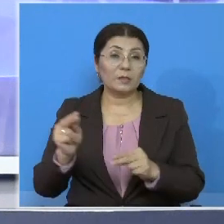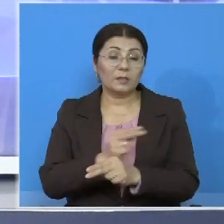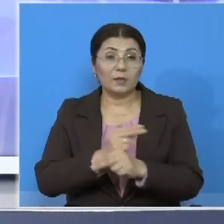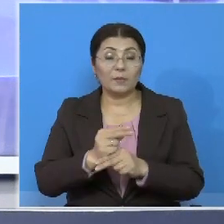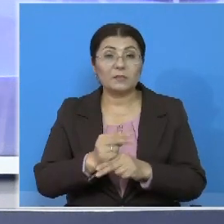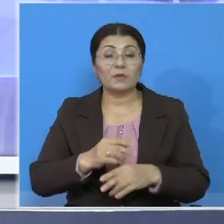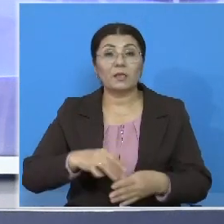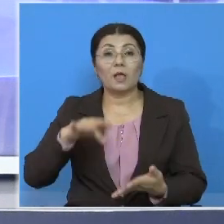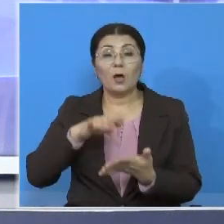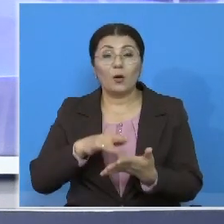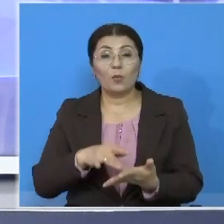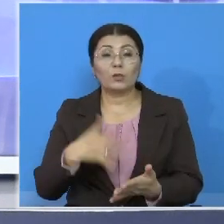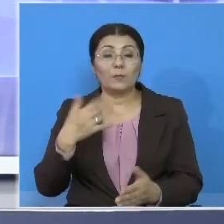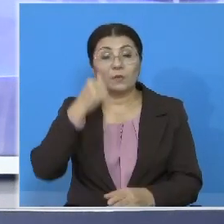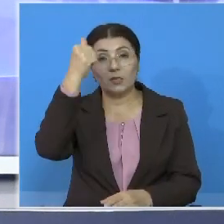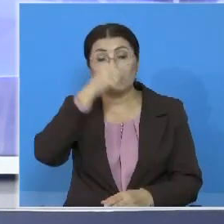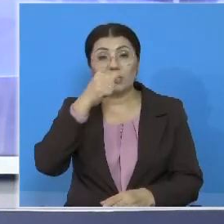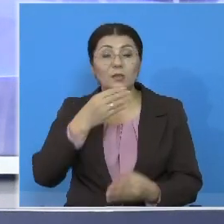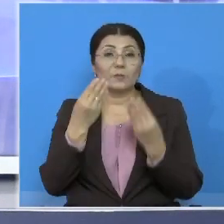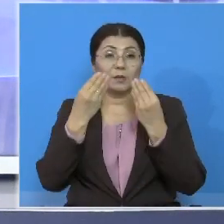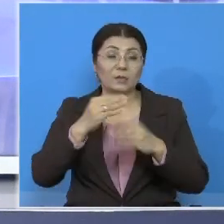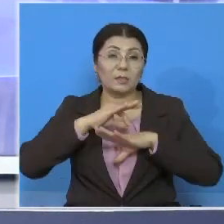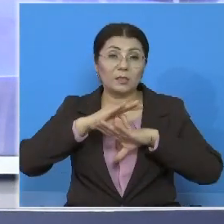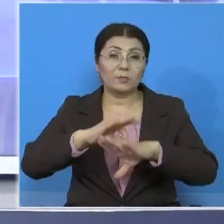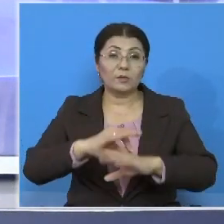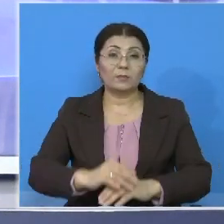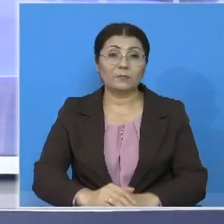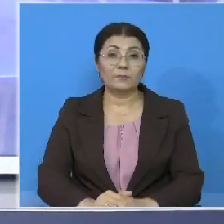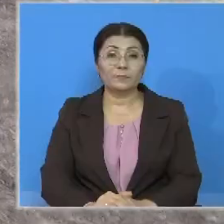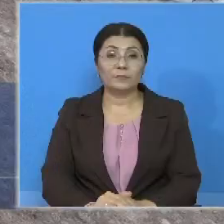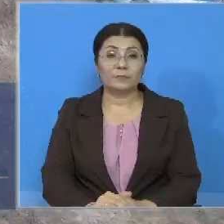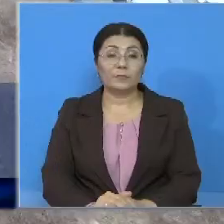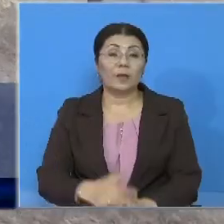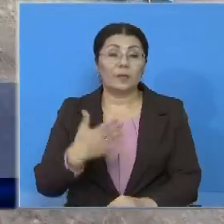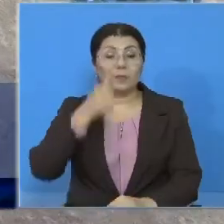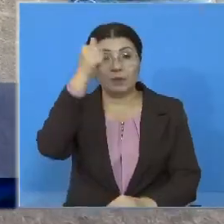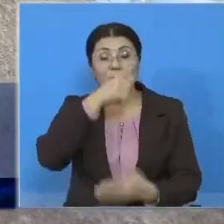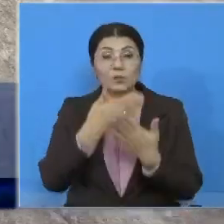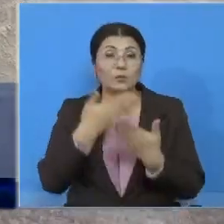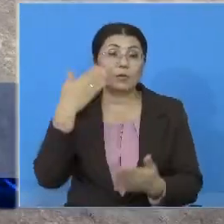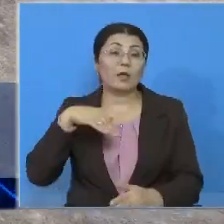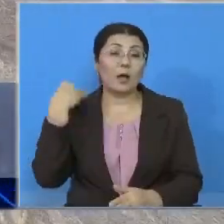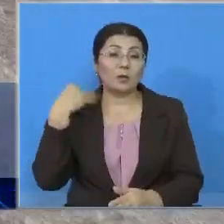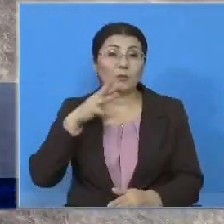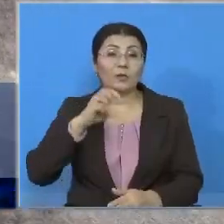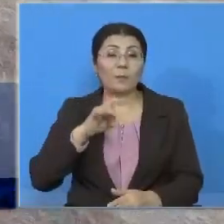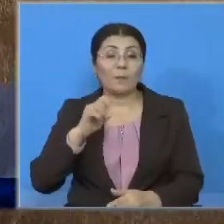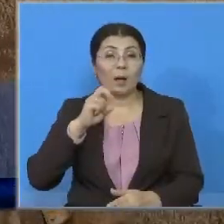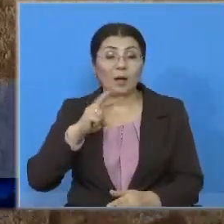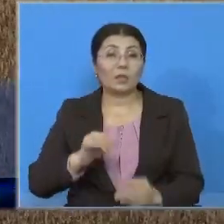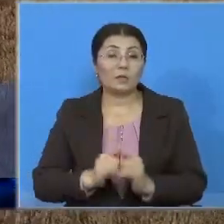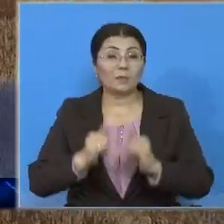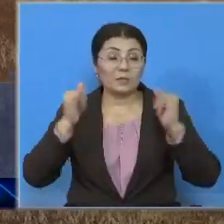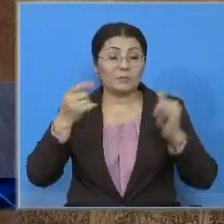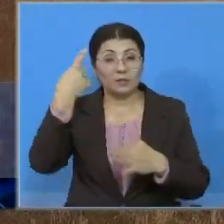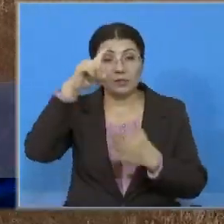болатын орталық жақында 5 жылдығын атап өтті. Толығырақ тілші тарқатады. 5 жыл бұрын Ақтөбеде марал қаптайды десе, сену қиын еді.